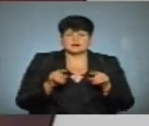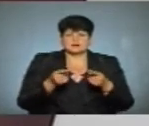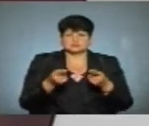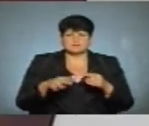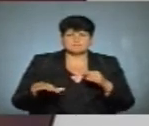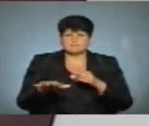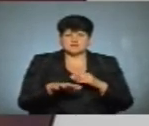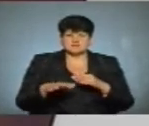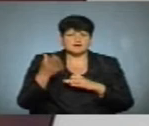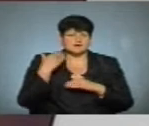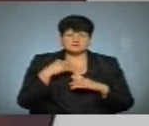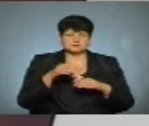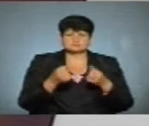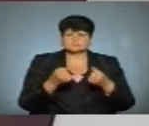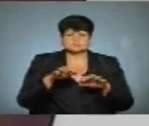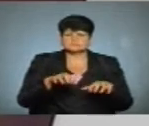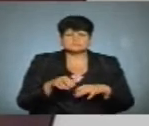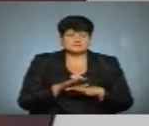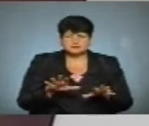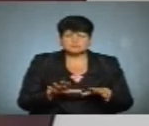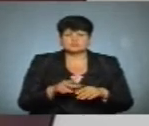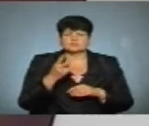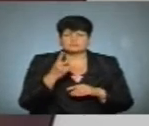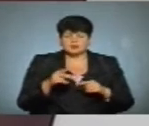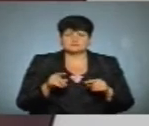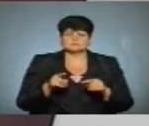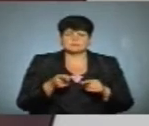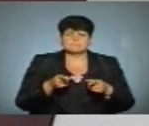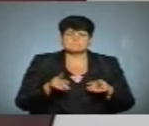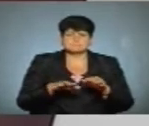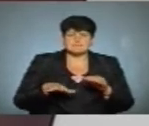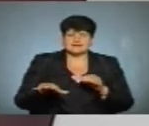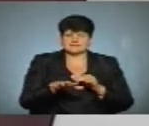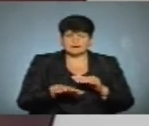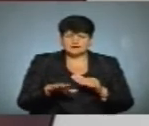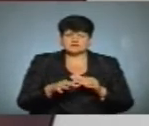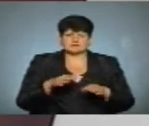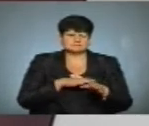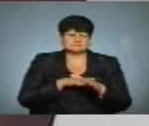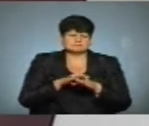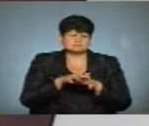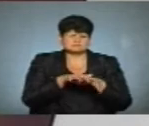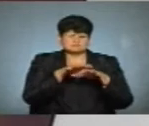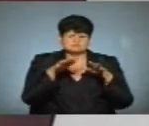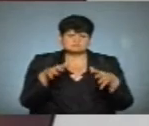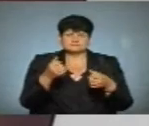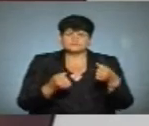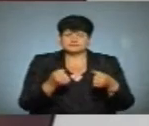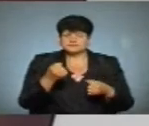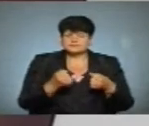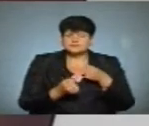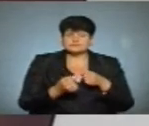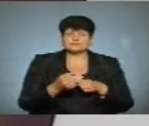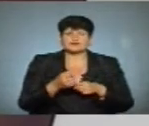Раніше автомобілі не евакуйовували через те, що два арешт-майданчики, які є в Тернопільському районі, переповнені, каже речник Нацполіції